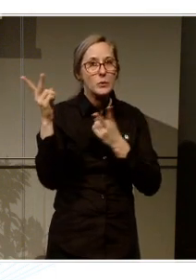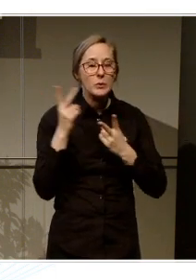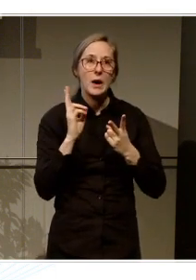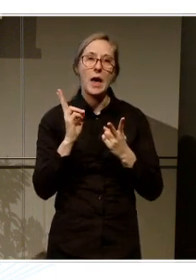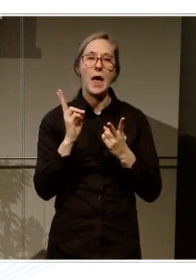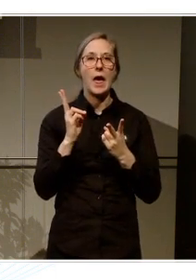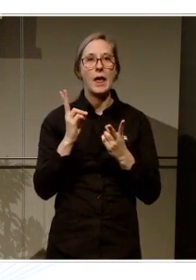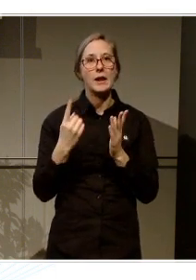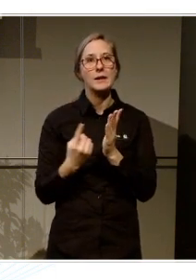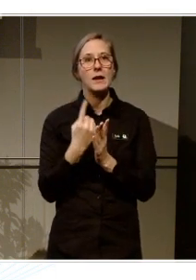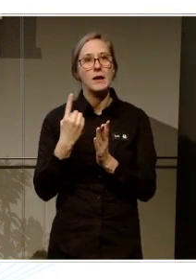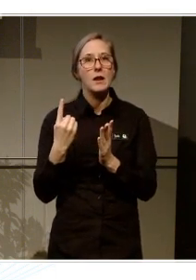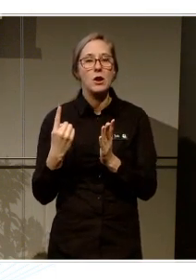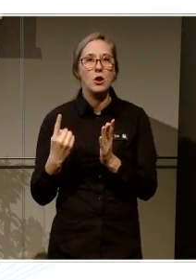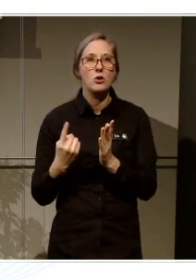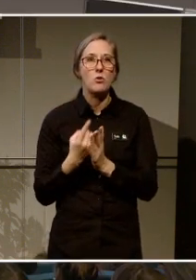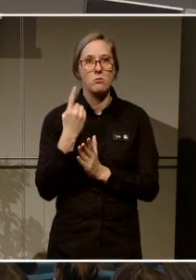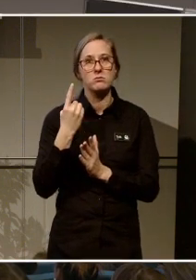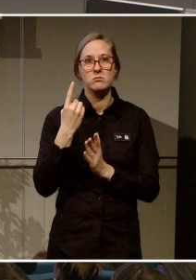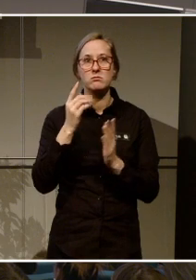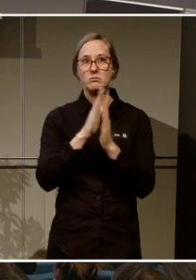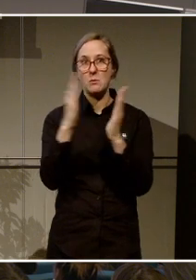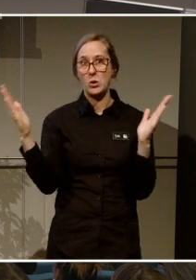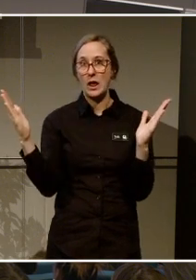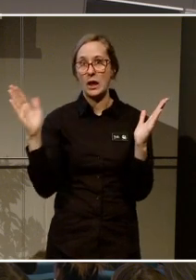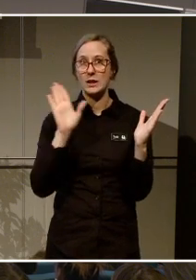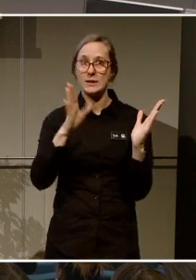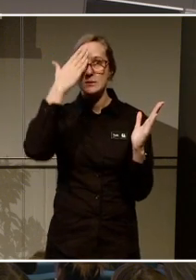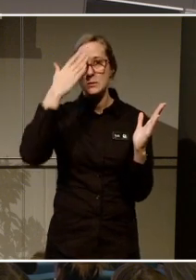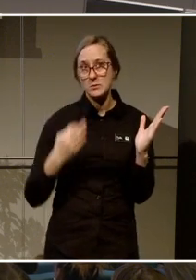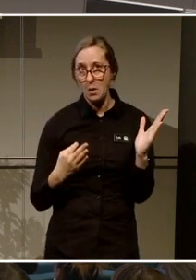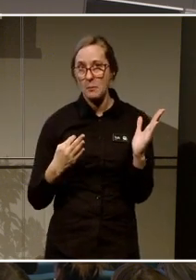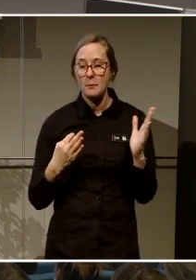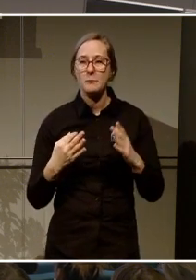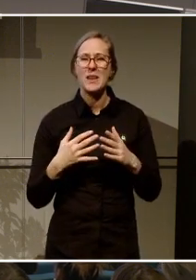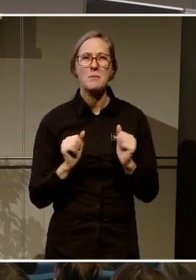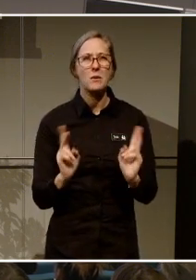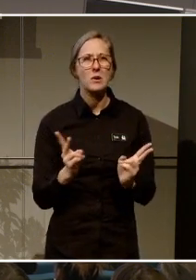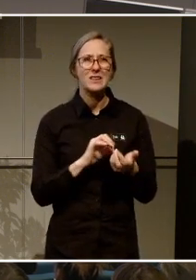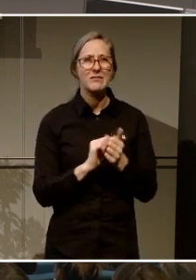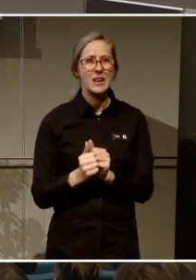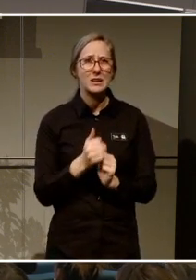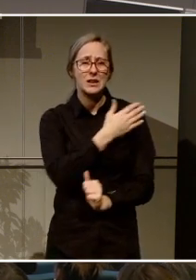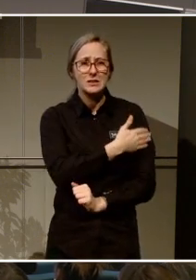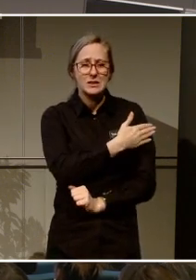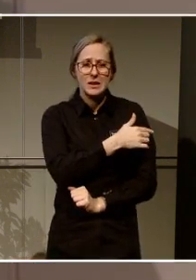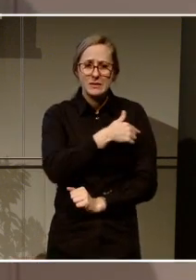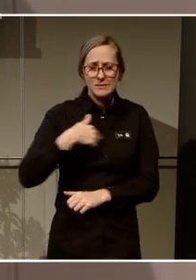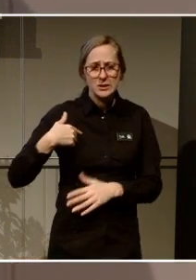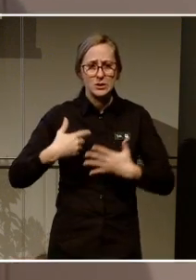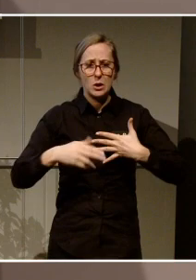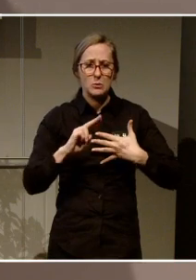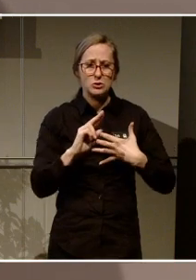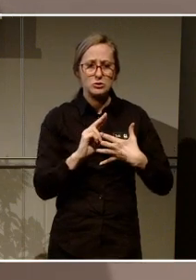all den kunskap som biblioteken hjälper till att förmedla. Men det är också förändrade tjänster, vi gör det på nya sätt. Och